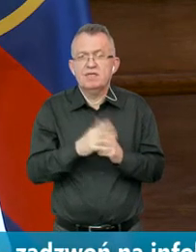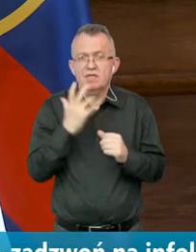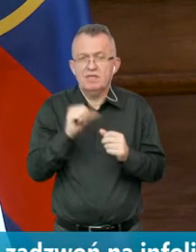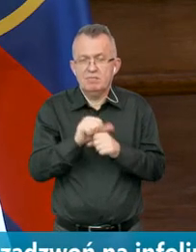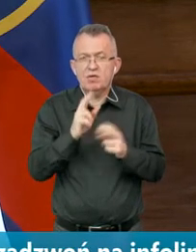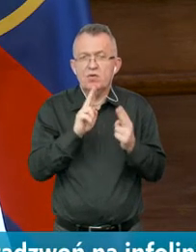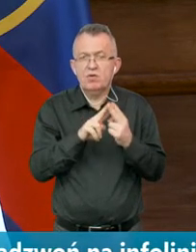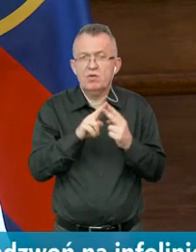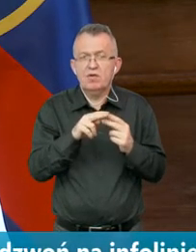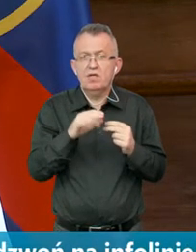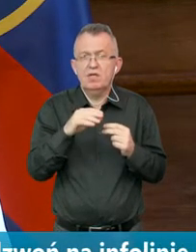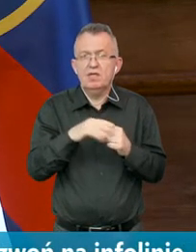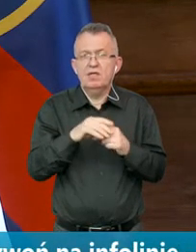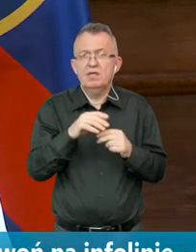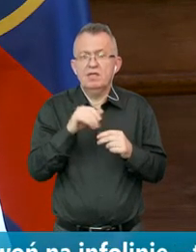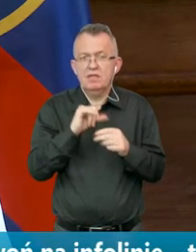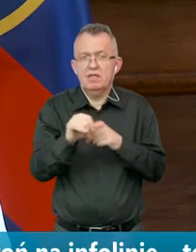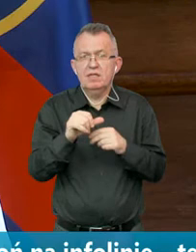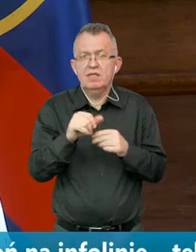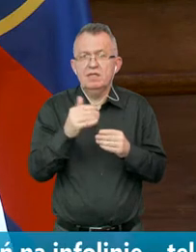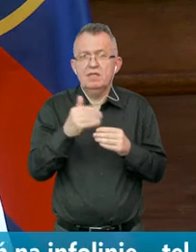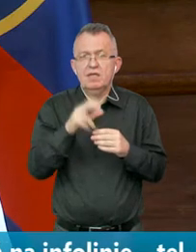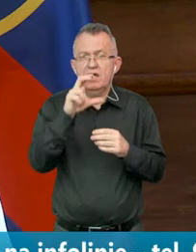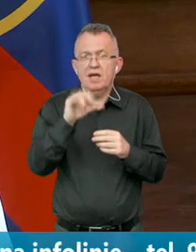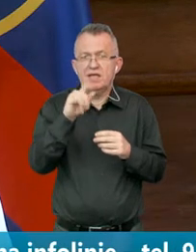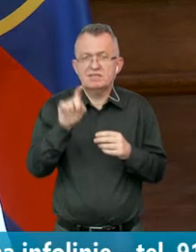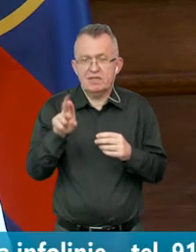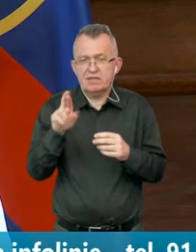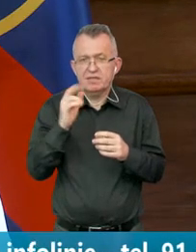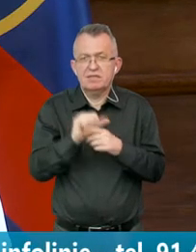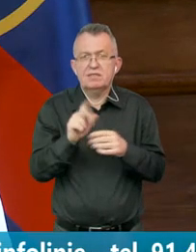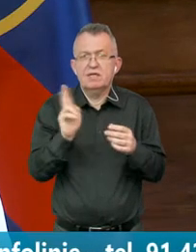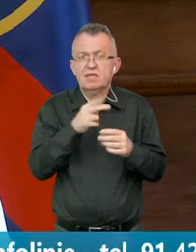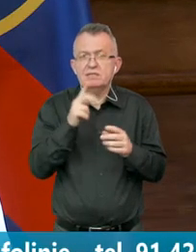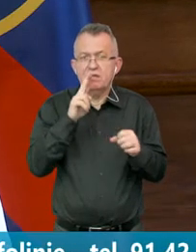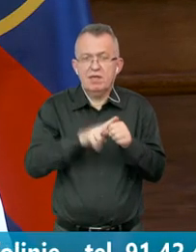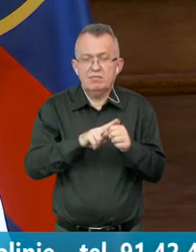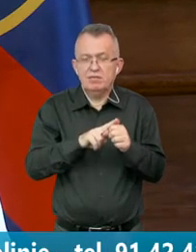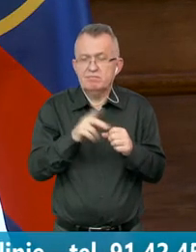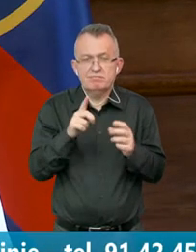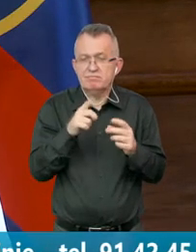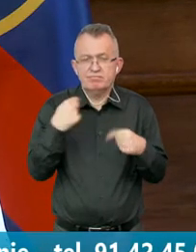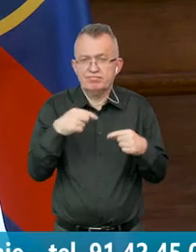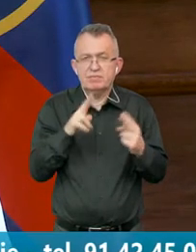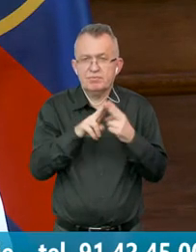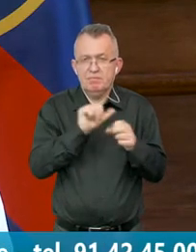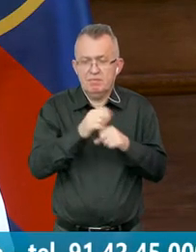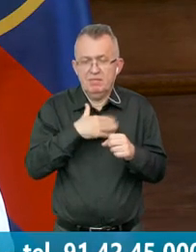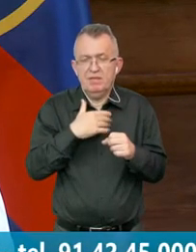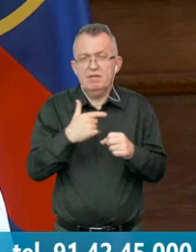kontakcie z ekipą Filipa Heizera. Nie mamy jeszcze potwierdzenia terminu. Dla